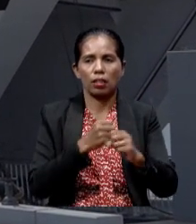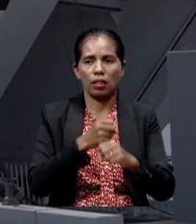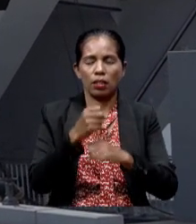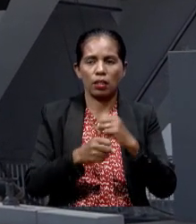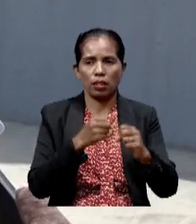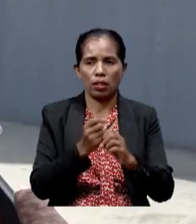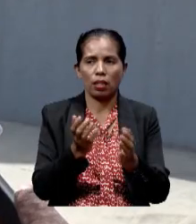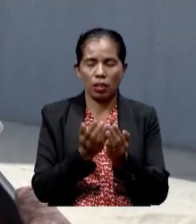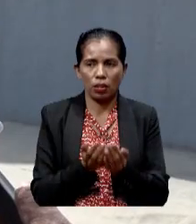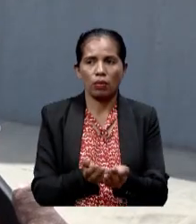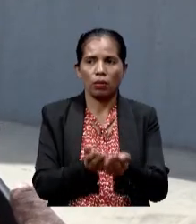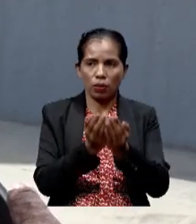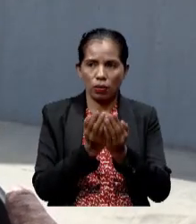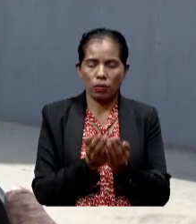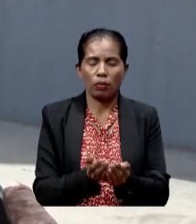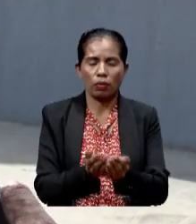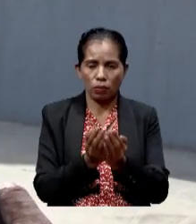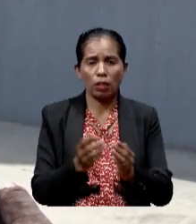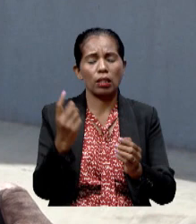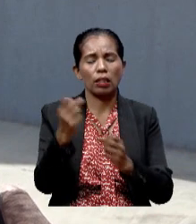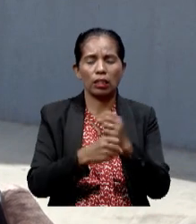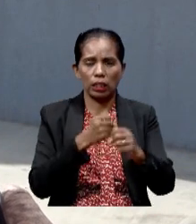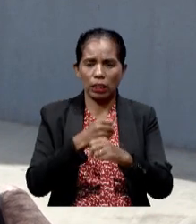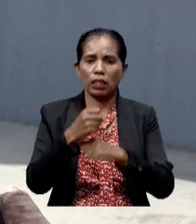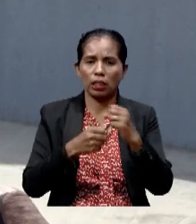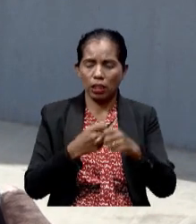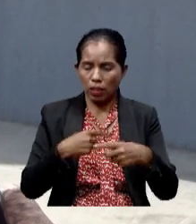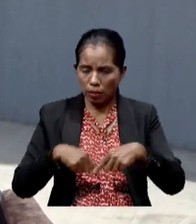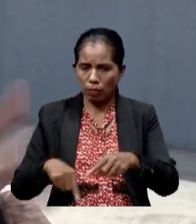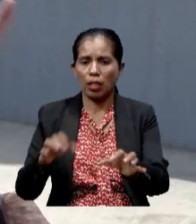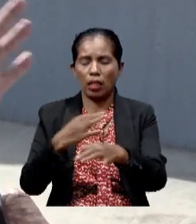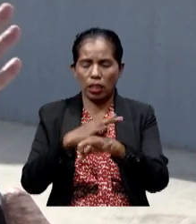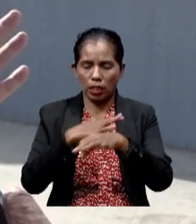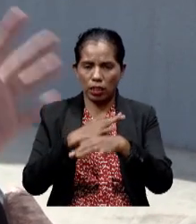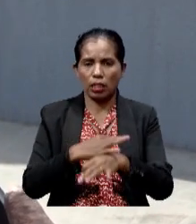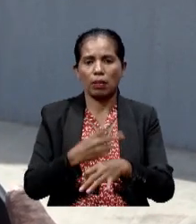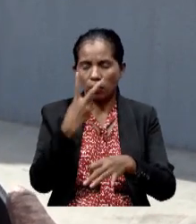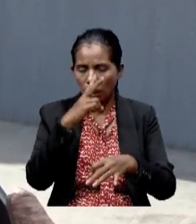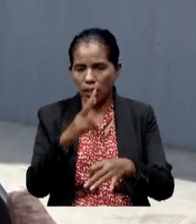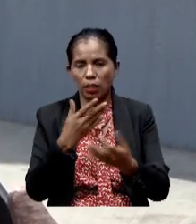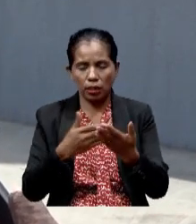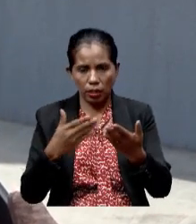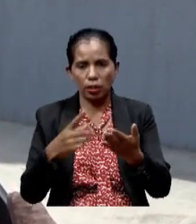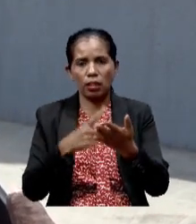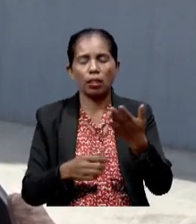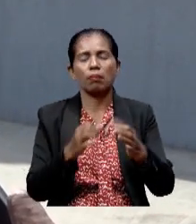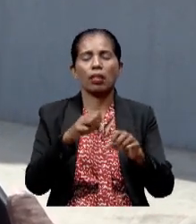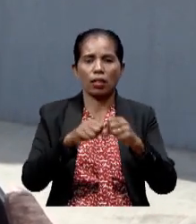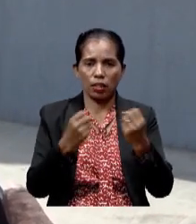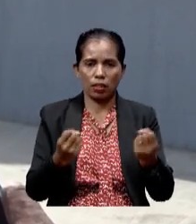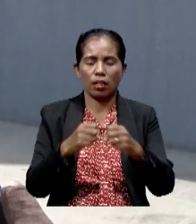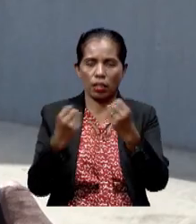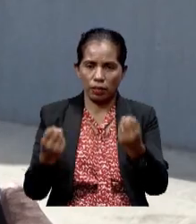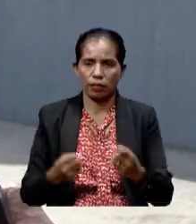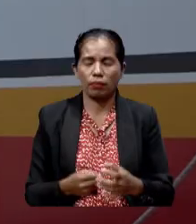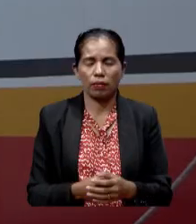ro sempre tina tinan ba docking per bele halu reparasan ba buat memang kata buat sih faltane Or si dia repara sound ni tare hadi itu.